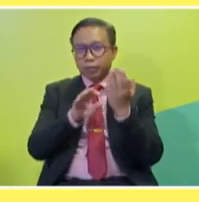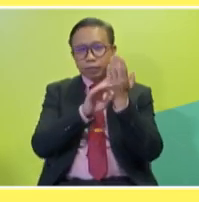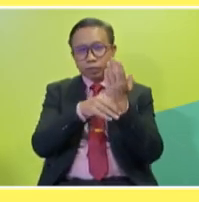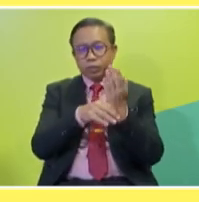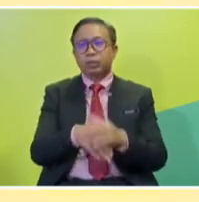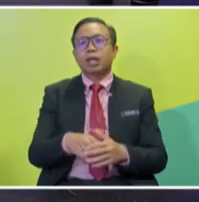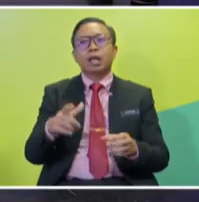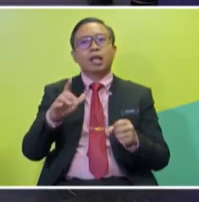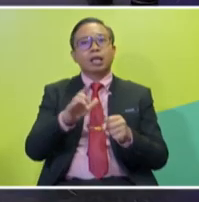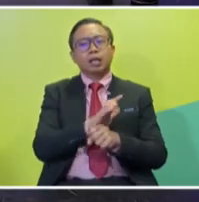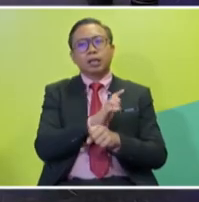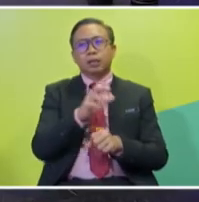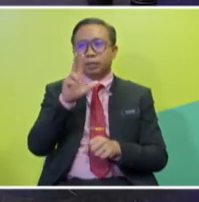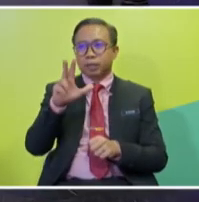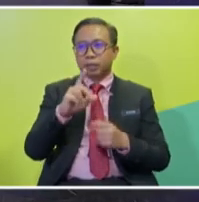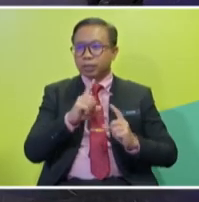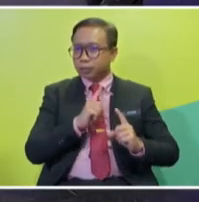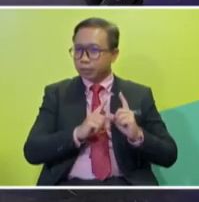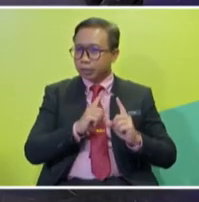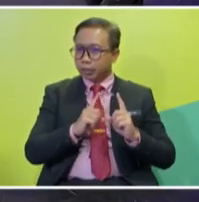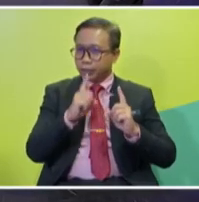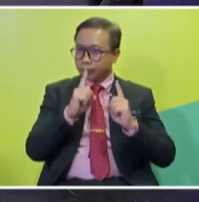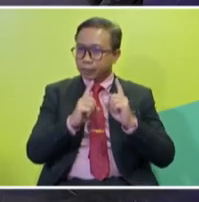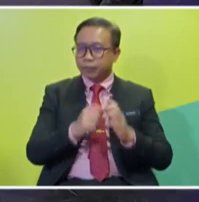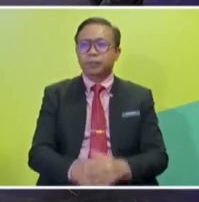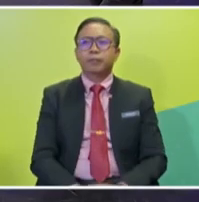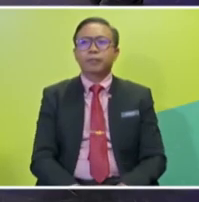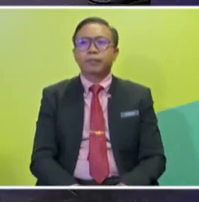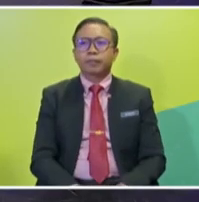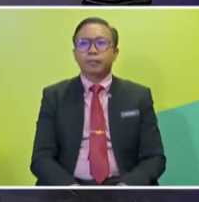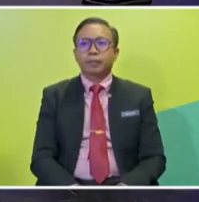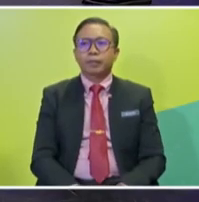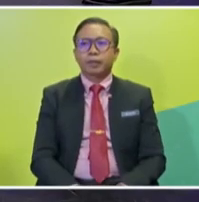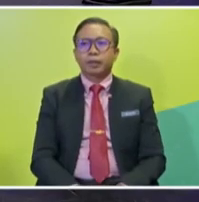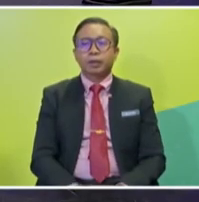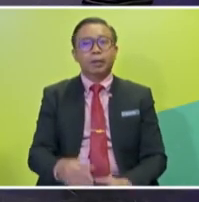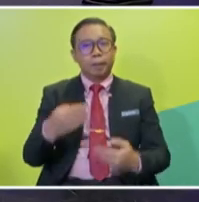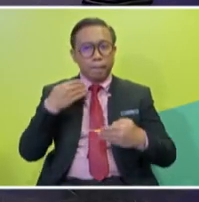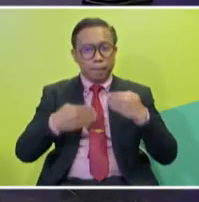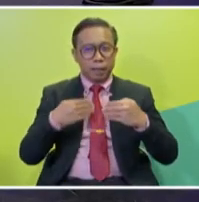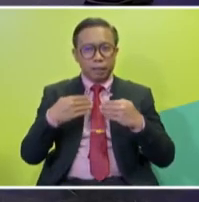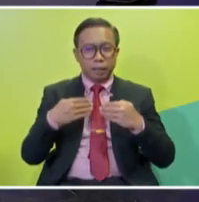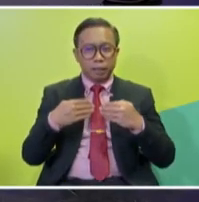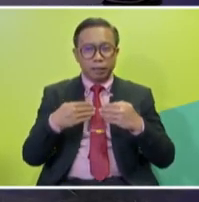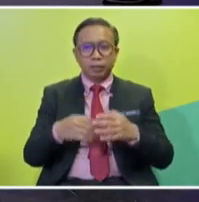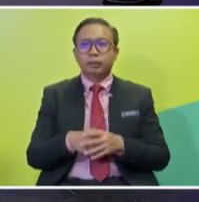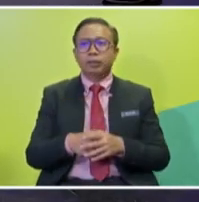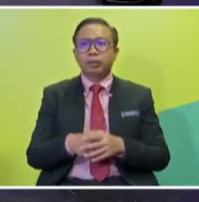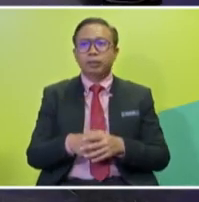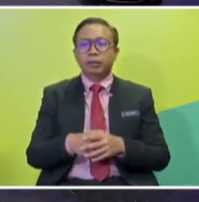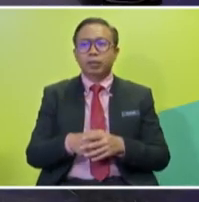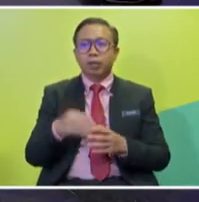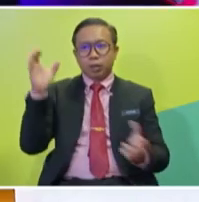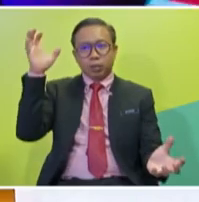lengkapkan 3 bintang Anda kepentingan bahagian tubuh hewan berikut yang pertama